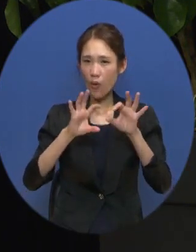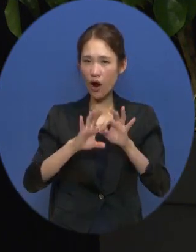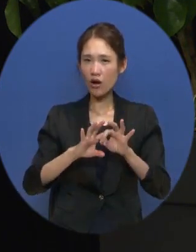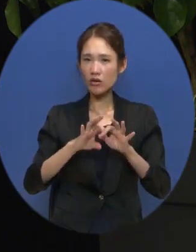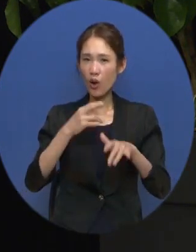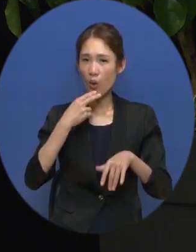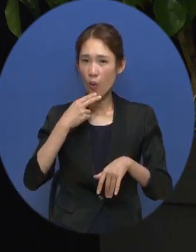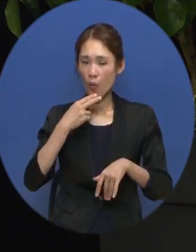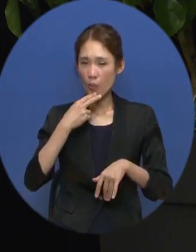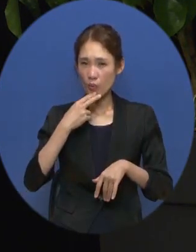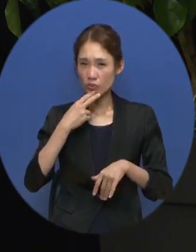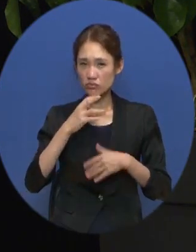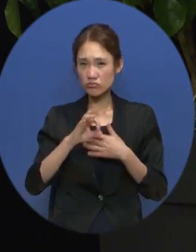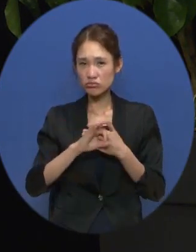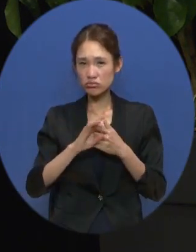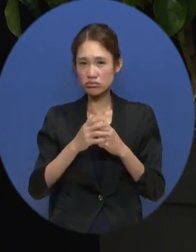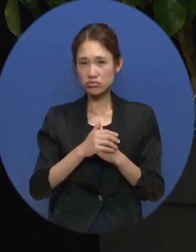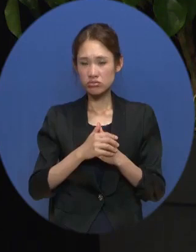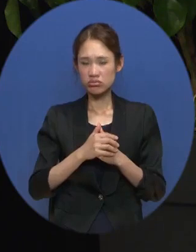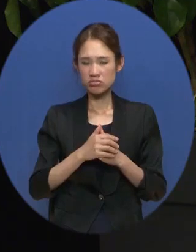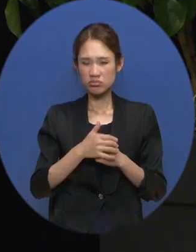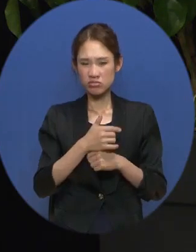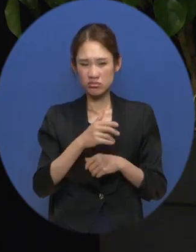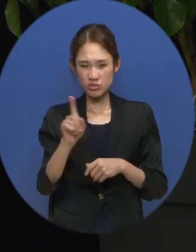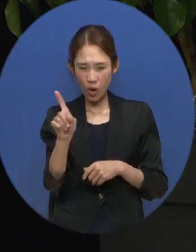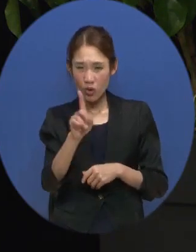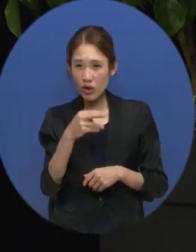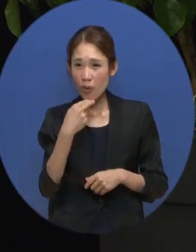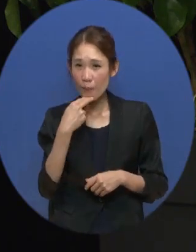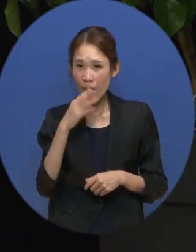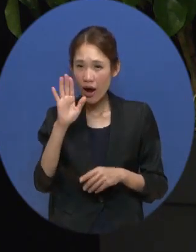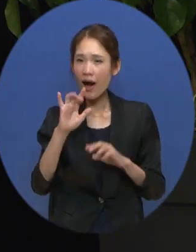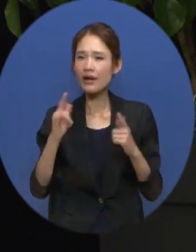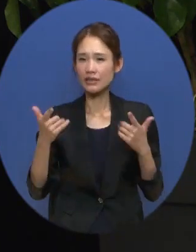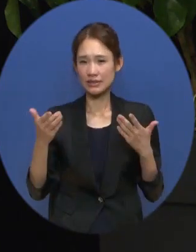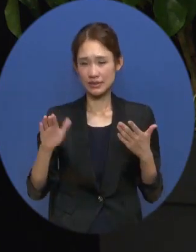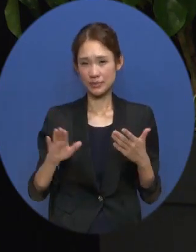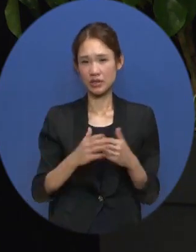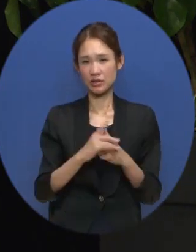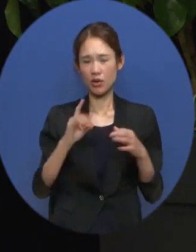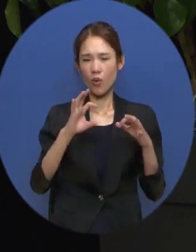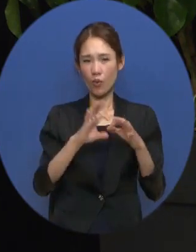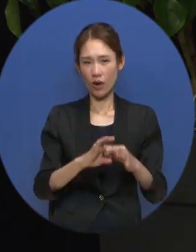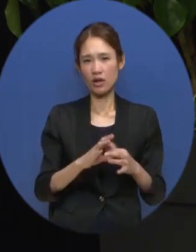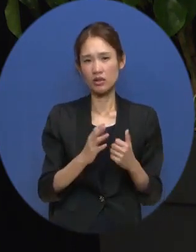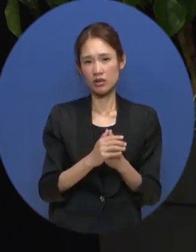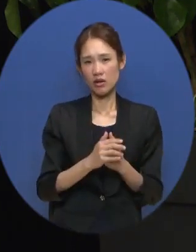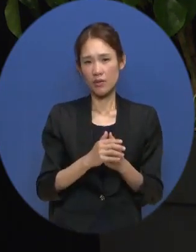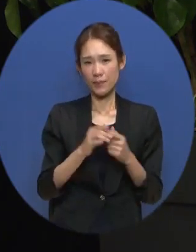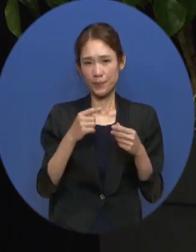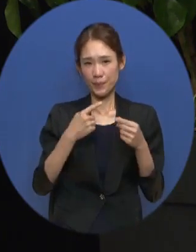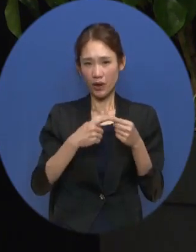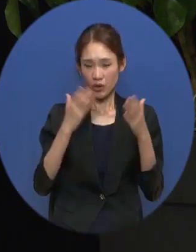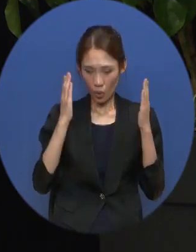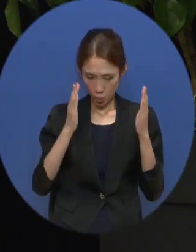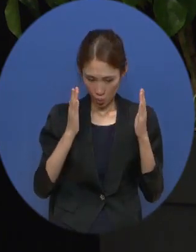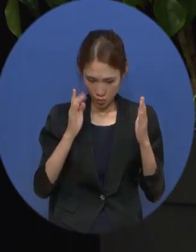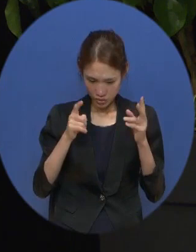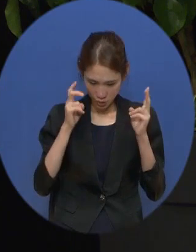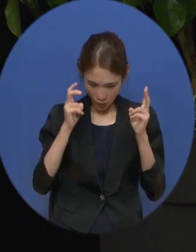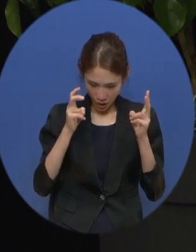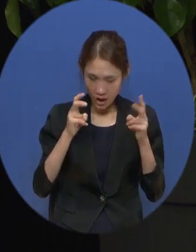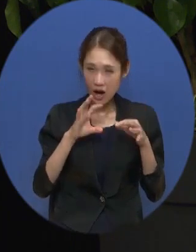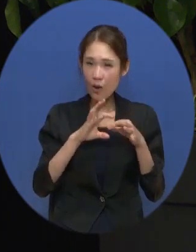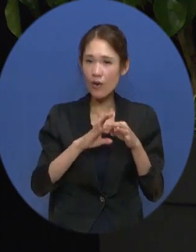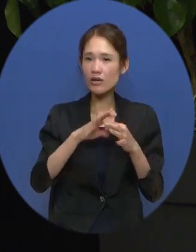연관 부분이 없잖아요. 아주 네. 없는 건 아니지만 그렇다 보니까 그 업종을 먼저 공부를 하고 그 회사를 공부를 먼저